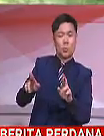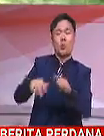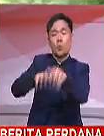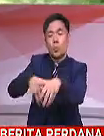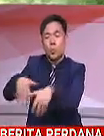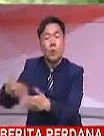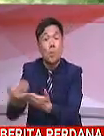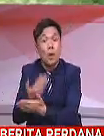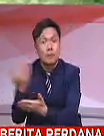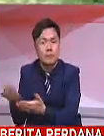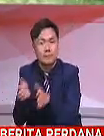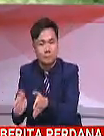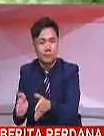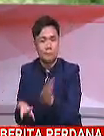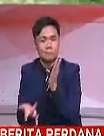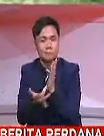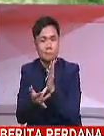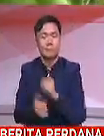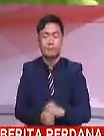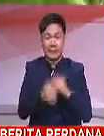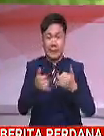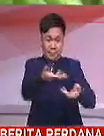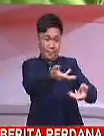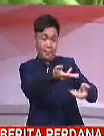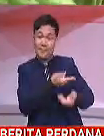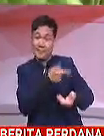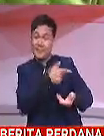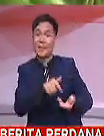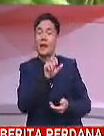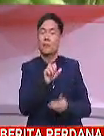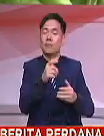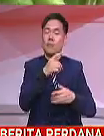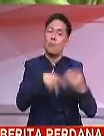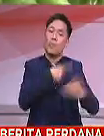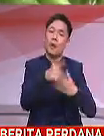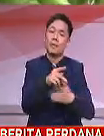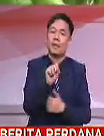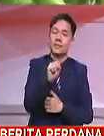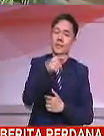Beliau menjadi tetamu dalam program Selamat Pagi Malaysia.